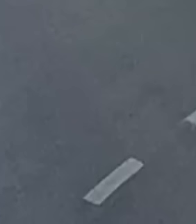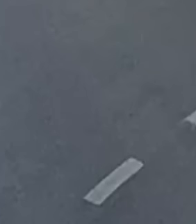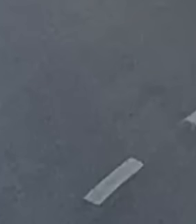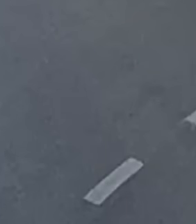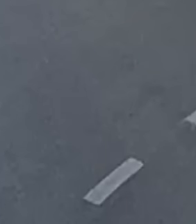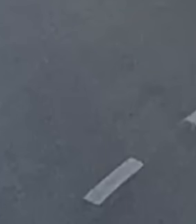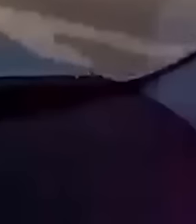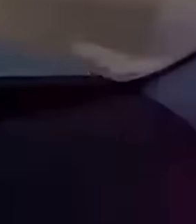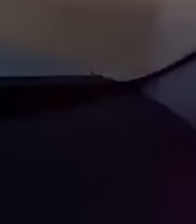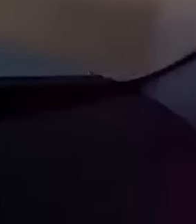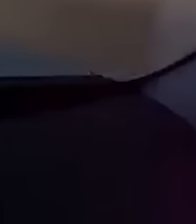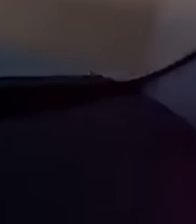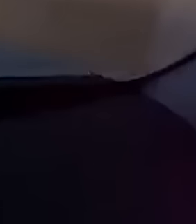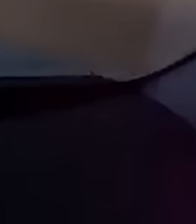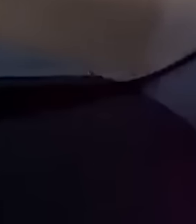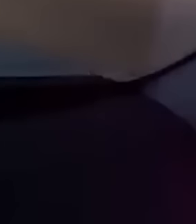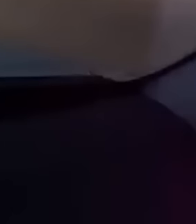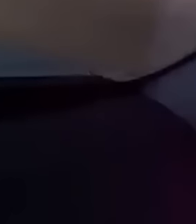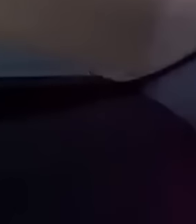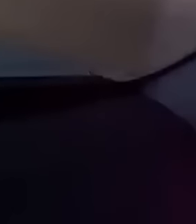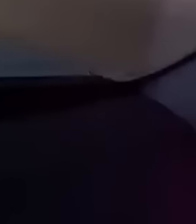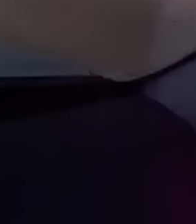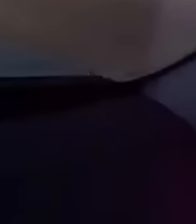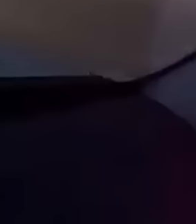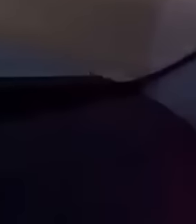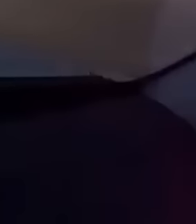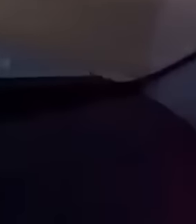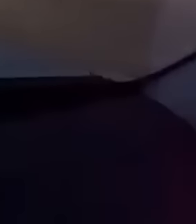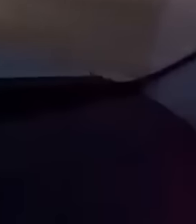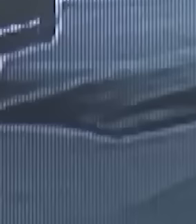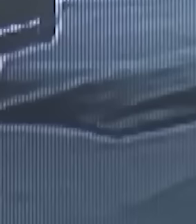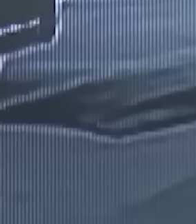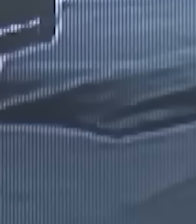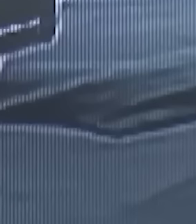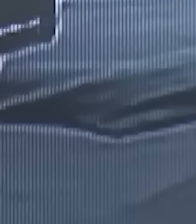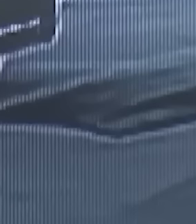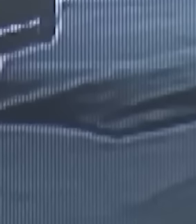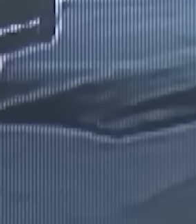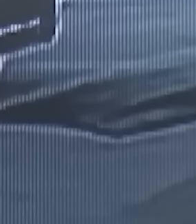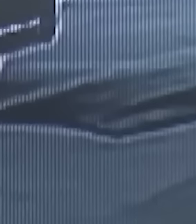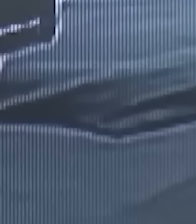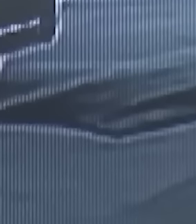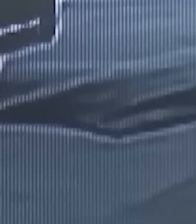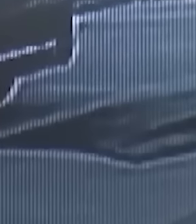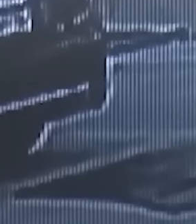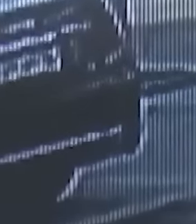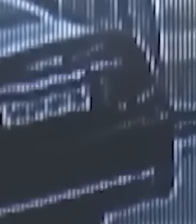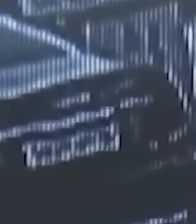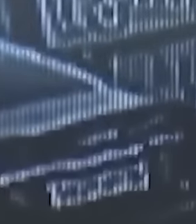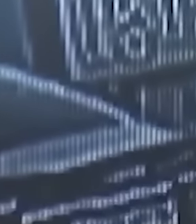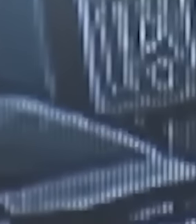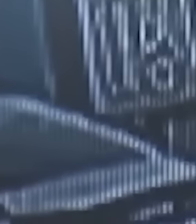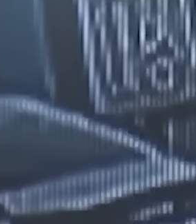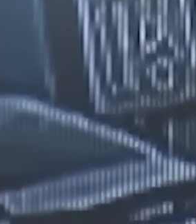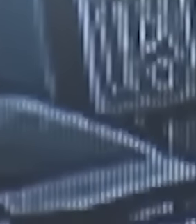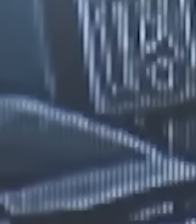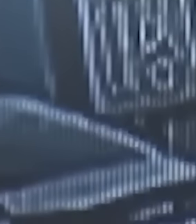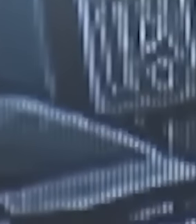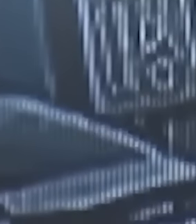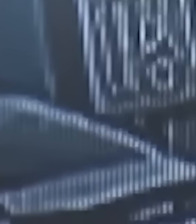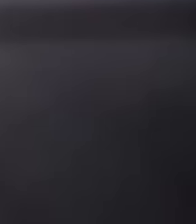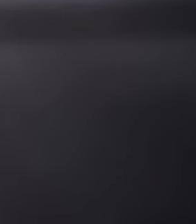내달리는 승합차. 추돌 사고를 내고도 600m쯤 계속 달리다 왕복 6차선 도로를 날아 지하 통로로